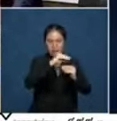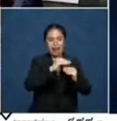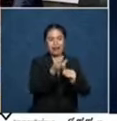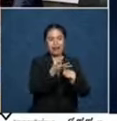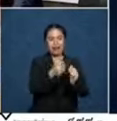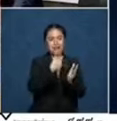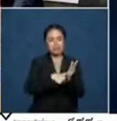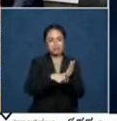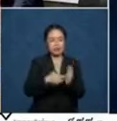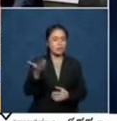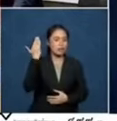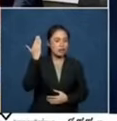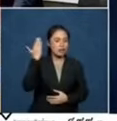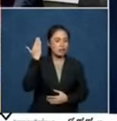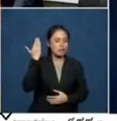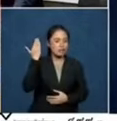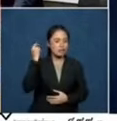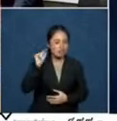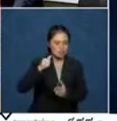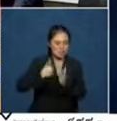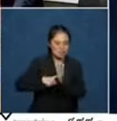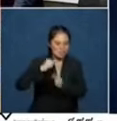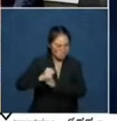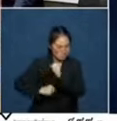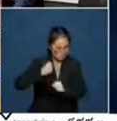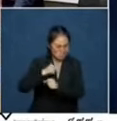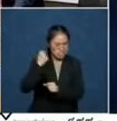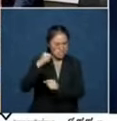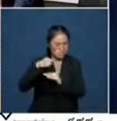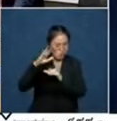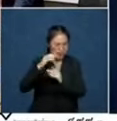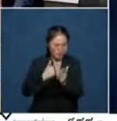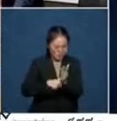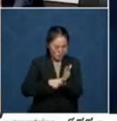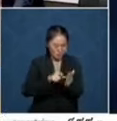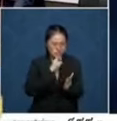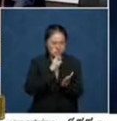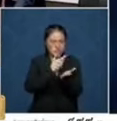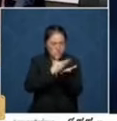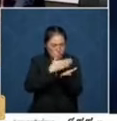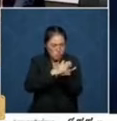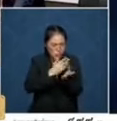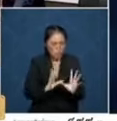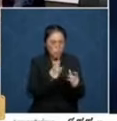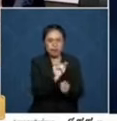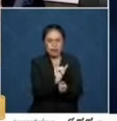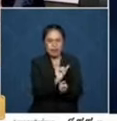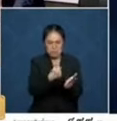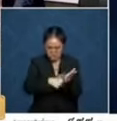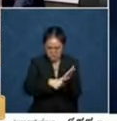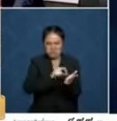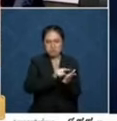ครับที่เกิดขึ้นมา10กว่าปีแล้วเนี่ยปัจจุบันก็ยังใช้ไม่หมดและยังเหลือนี่คงค้างเป็นจำนวนมากนะครับก็ไม่